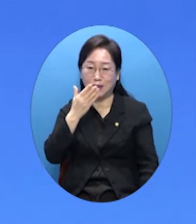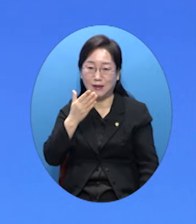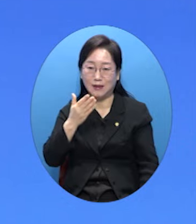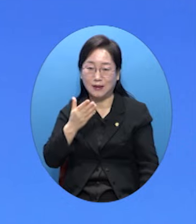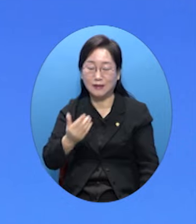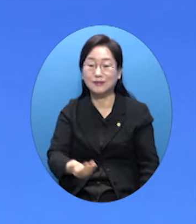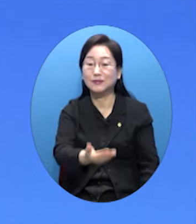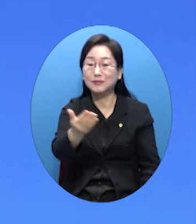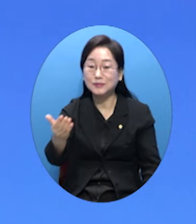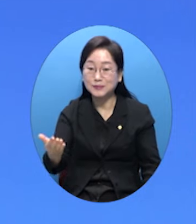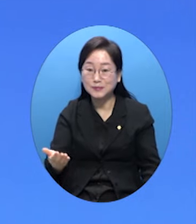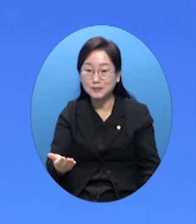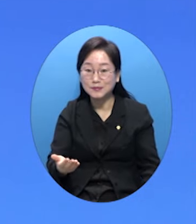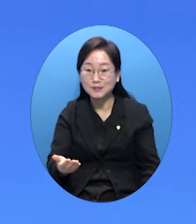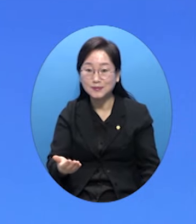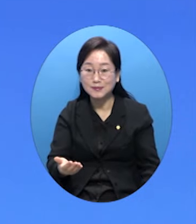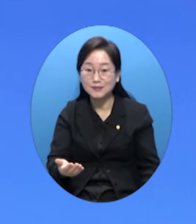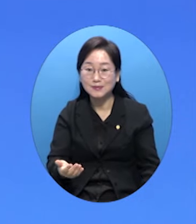여러분,